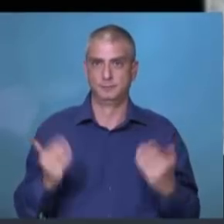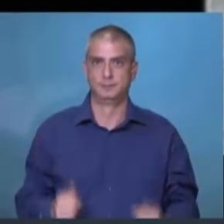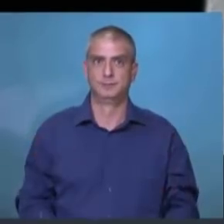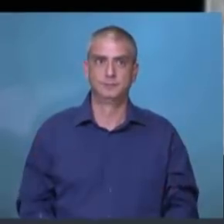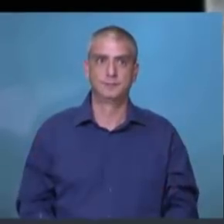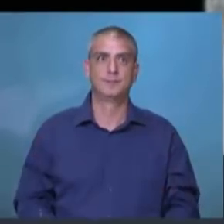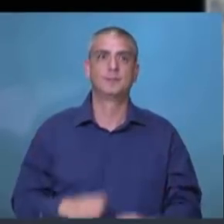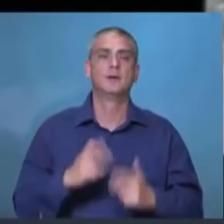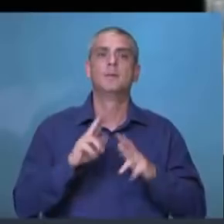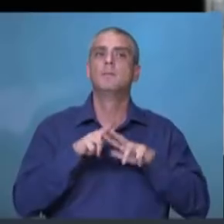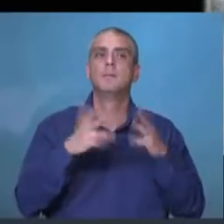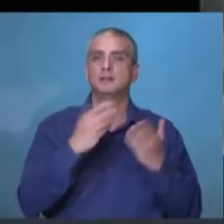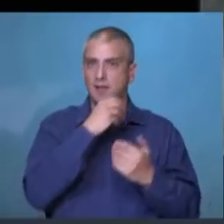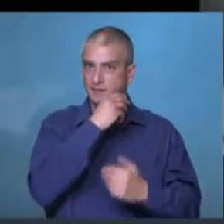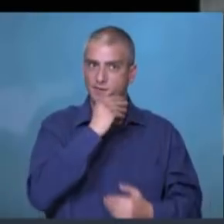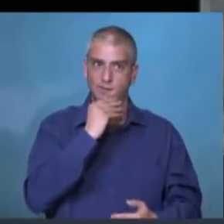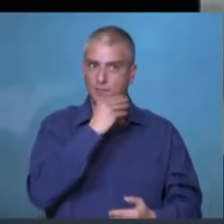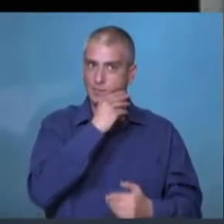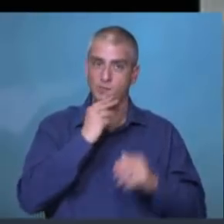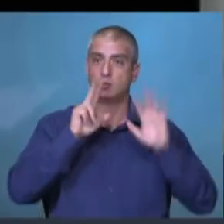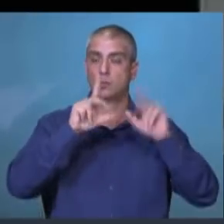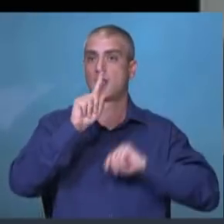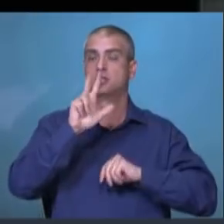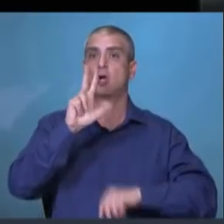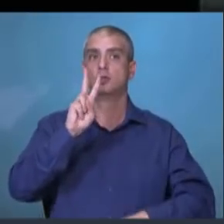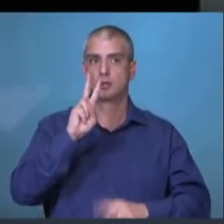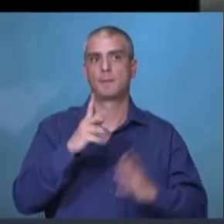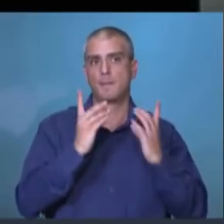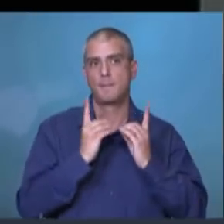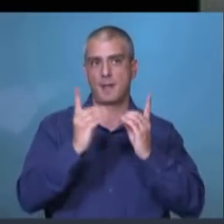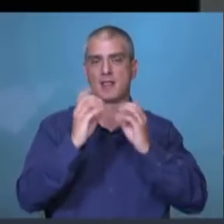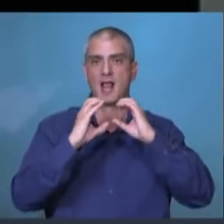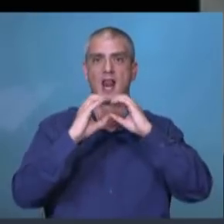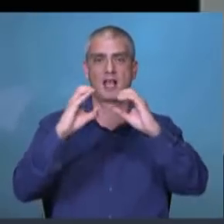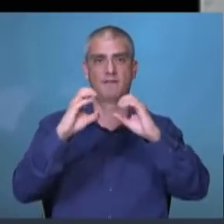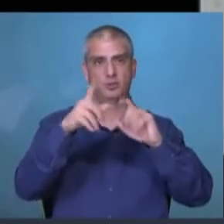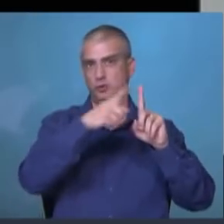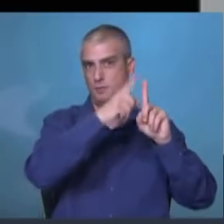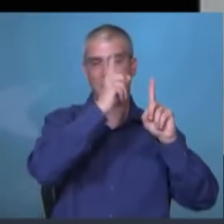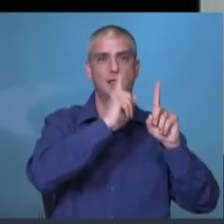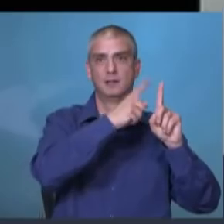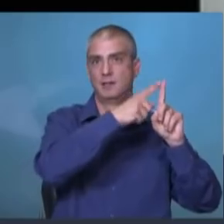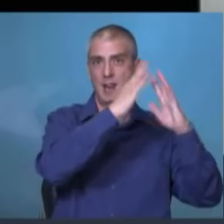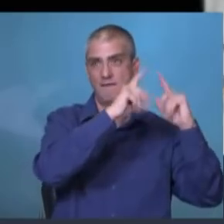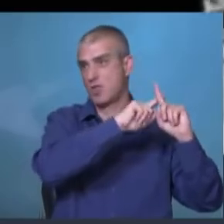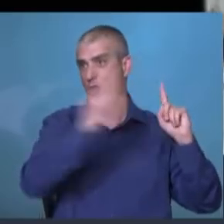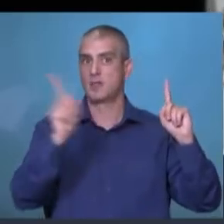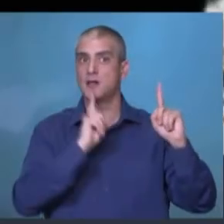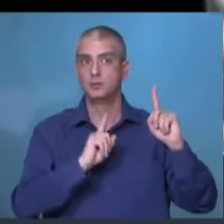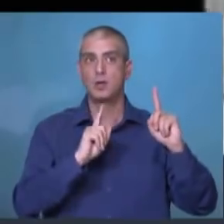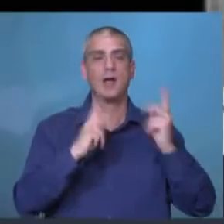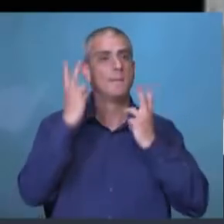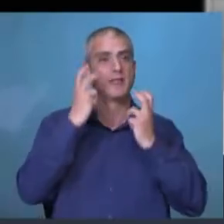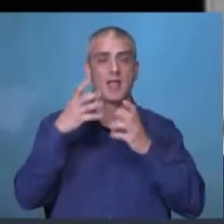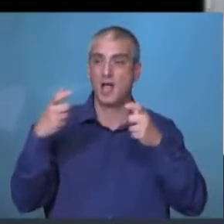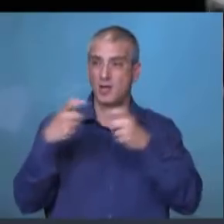תמונת מצב. גדוד 8132 בדרך לכביש בירות דמשק. בעניין המידע על הגדוד המותקף